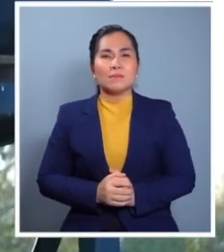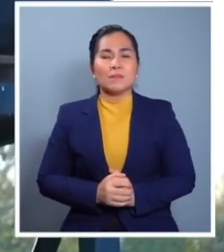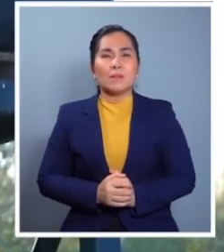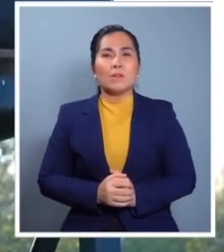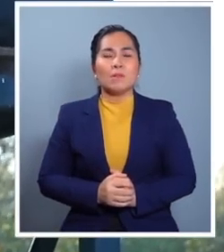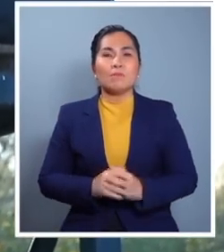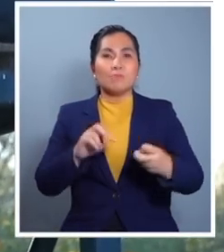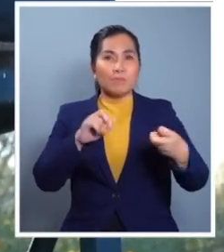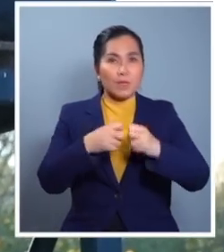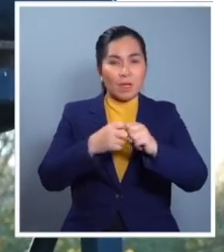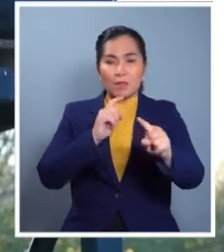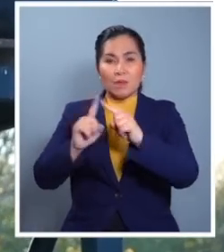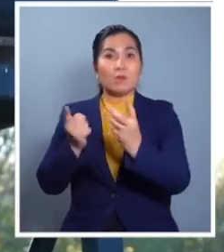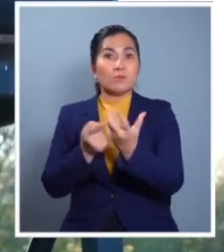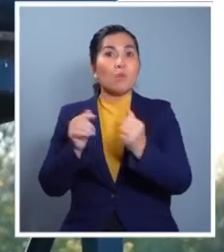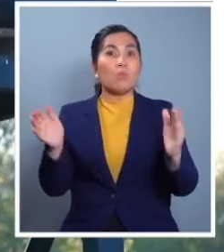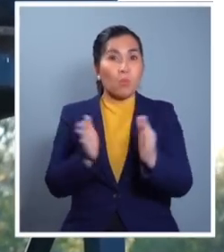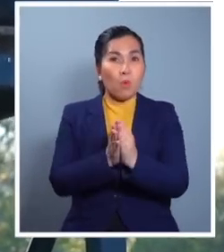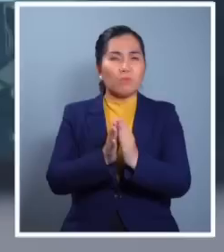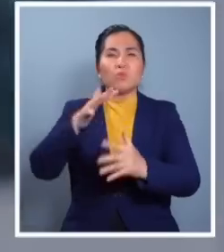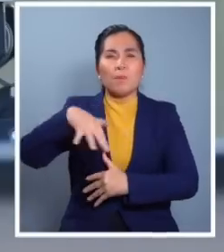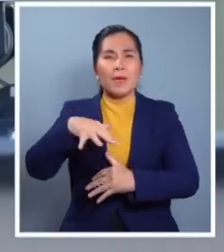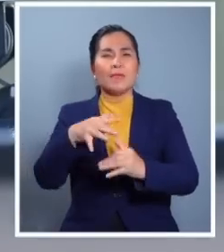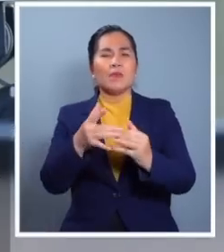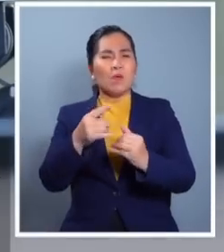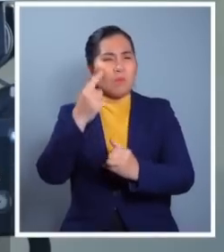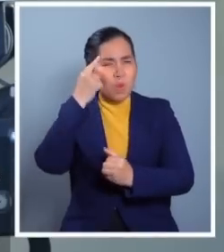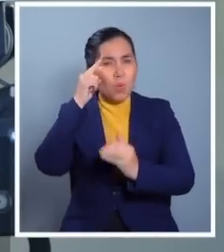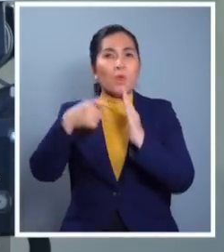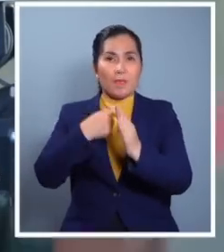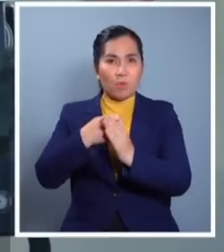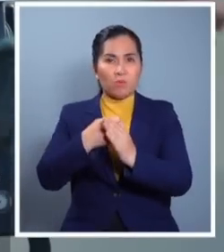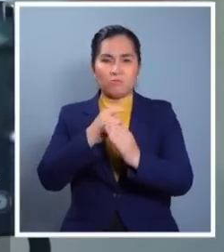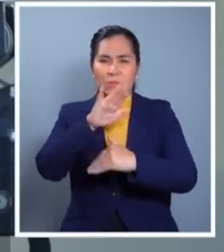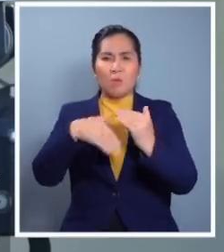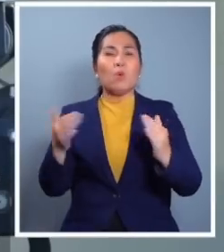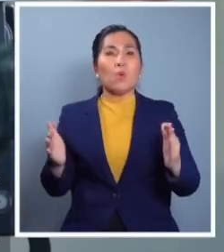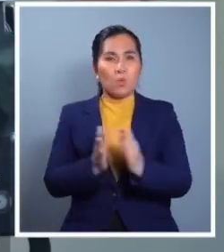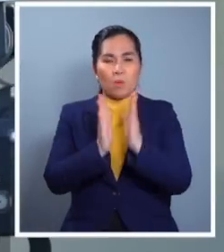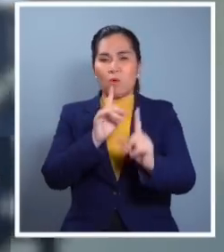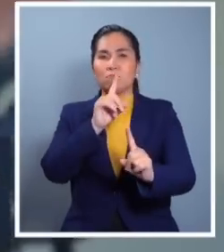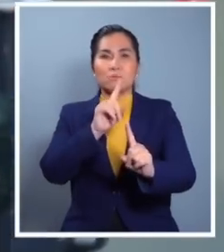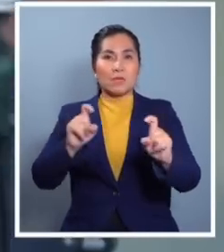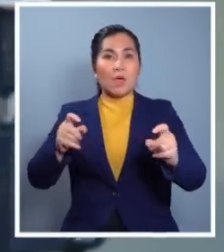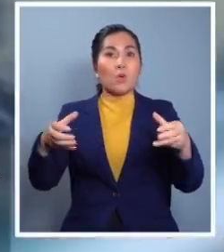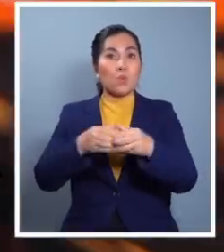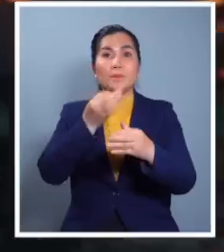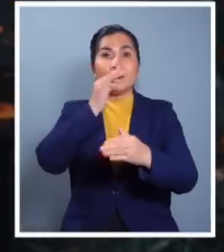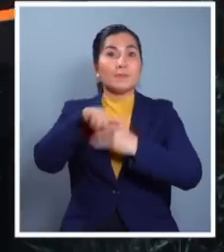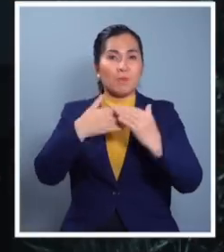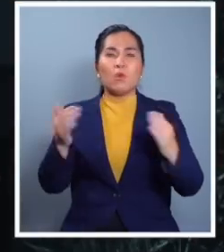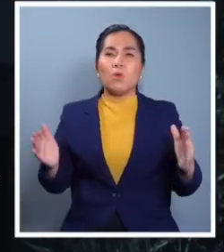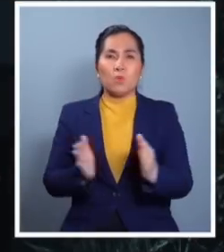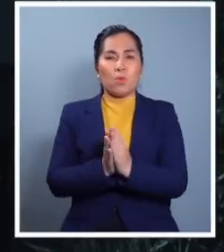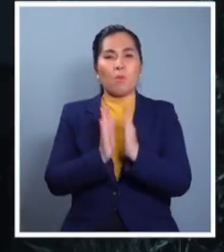รรมทั่วไปและสูญเสียโดยไม่ทราบสาเหตุด้วยจะพบว่ามีผู้เสียชีวิตจากทุกกลุ่มอาชีพรวมกันก